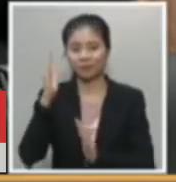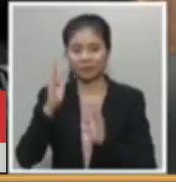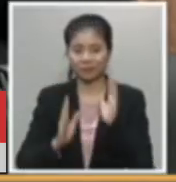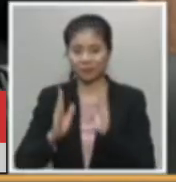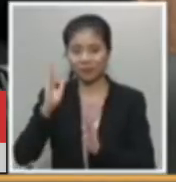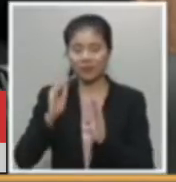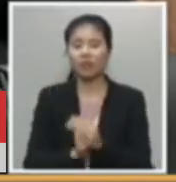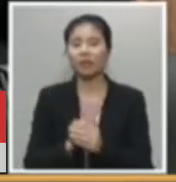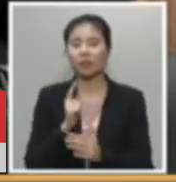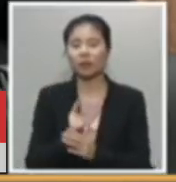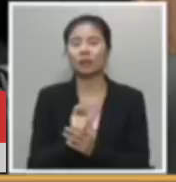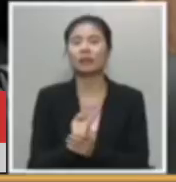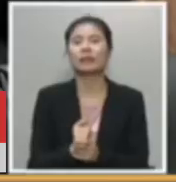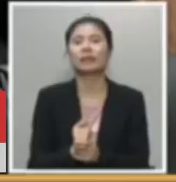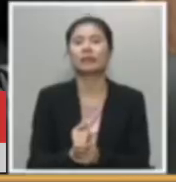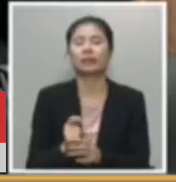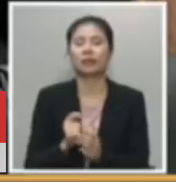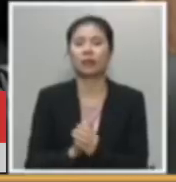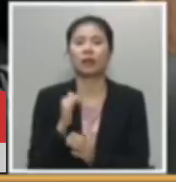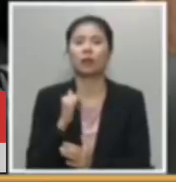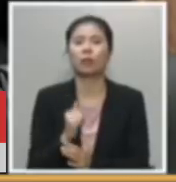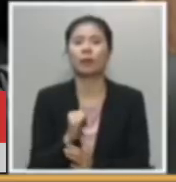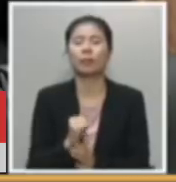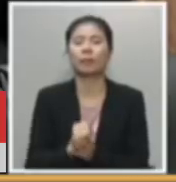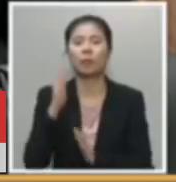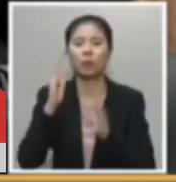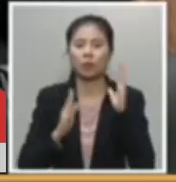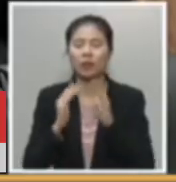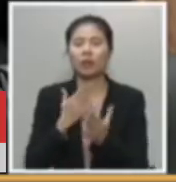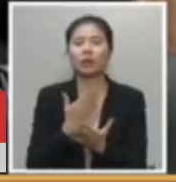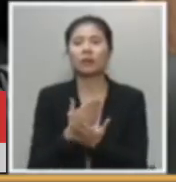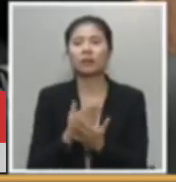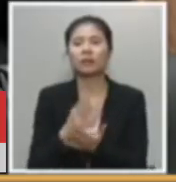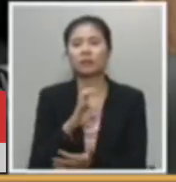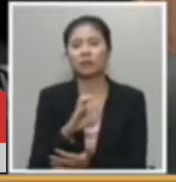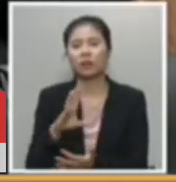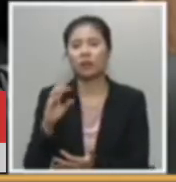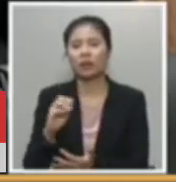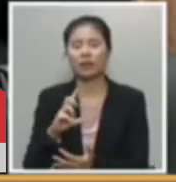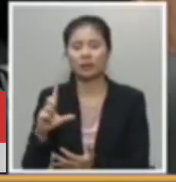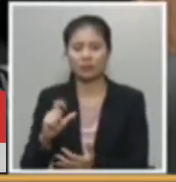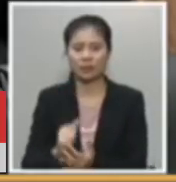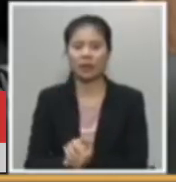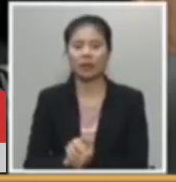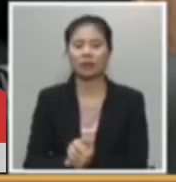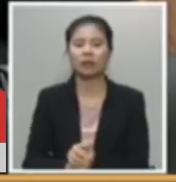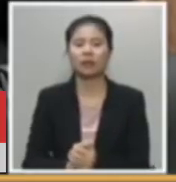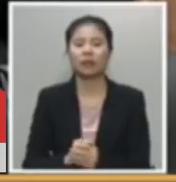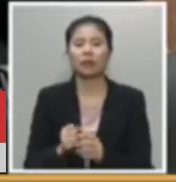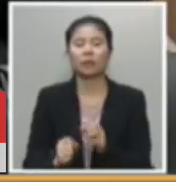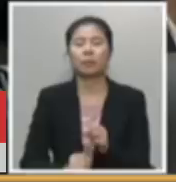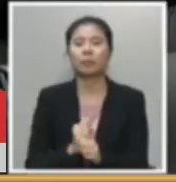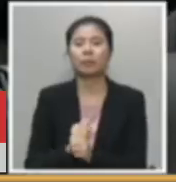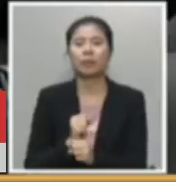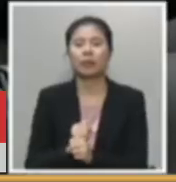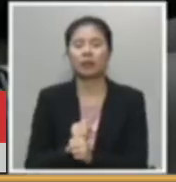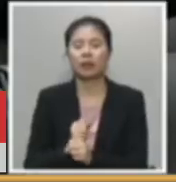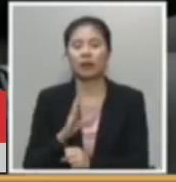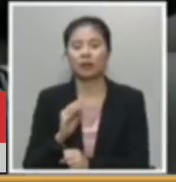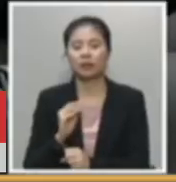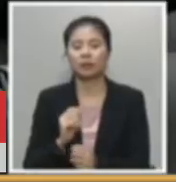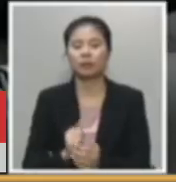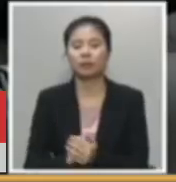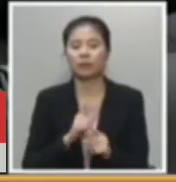งานในวงเงินไม่น้อยกว่า450ล้านนะครับเป็นผลงานย้อนหลัง10ปีแล้วก็เป็นผลงานนะครับ